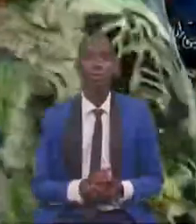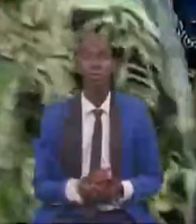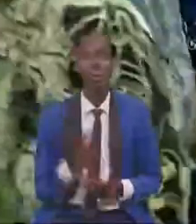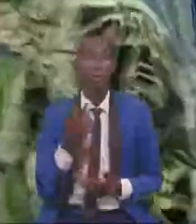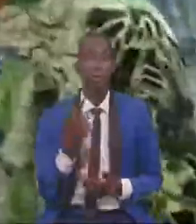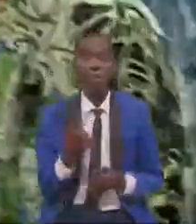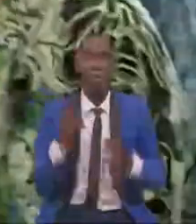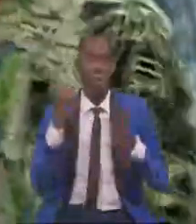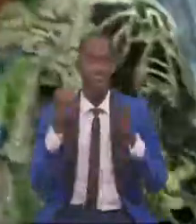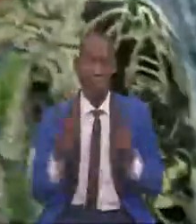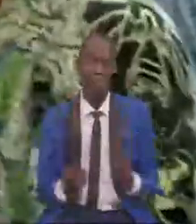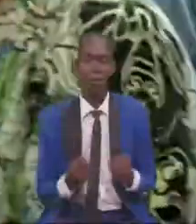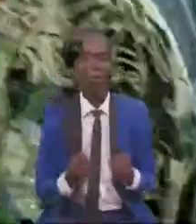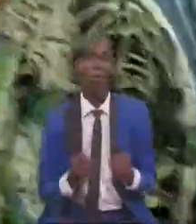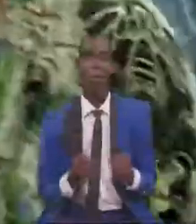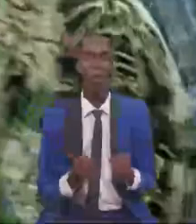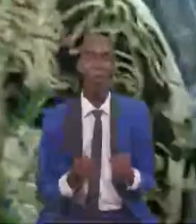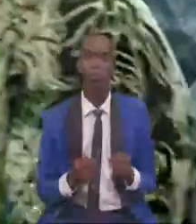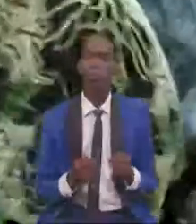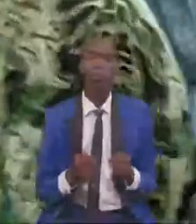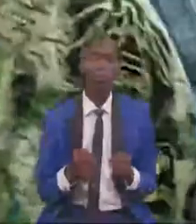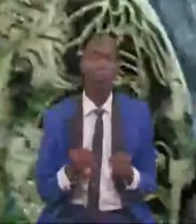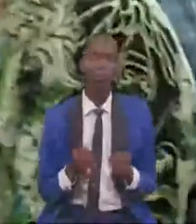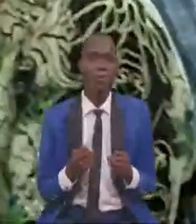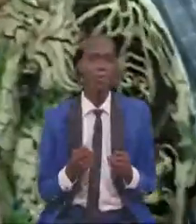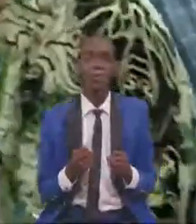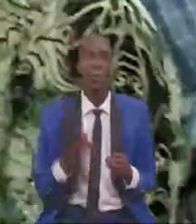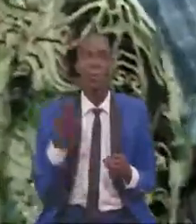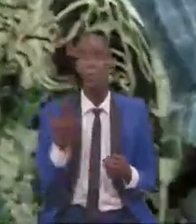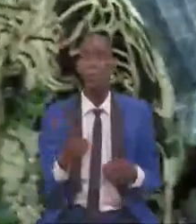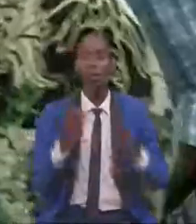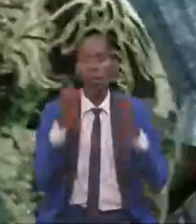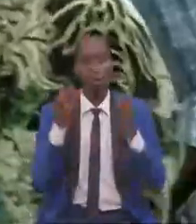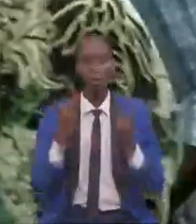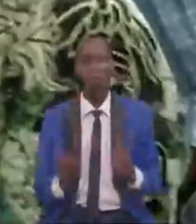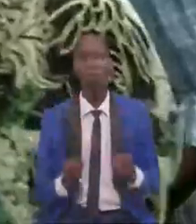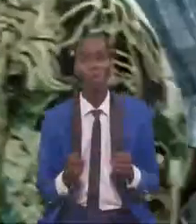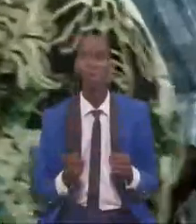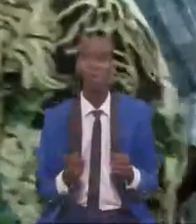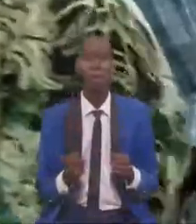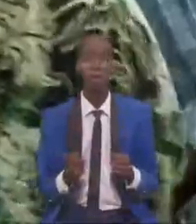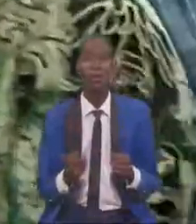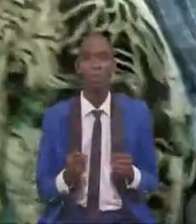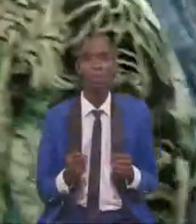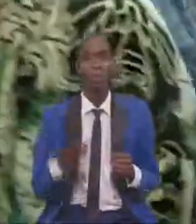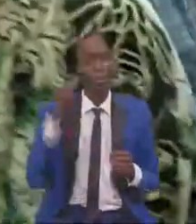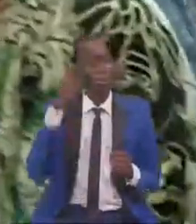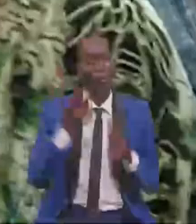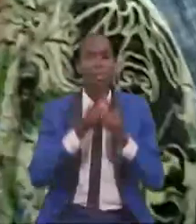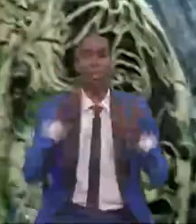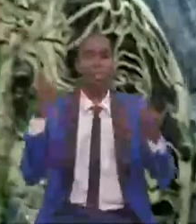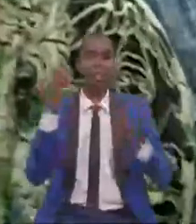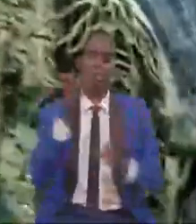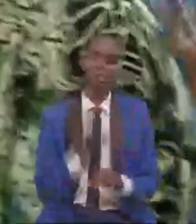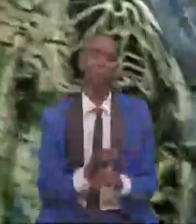autorité, la puissance d'une grande foi, la puissance d'une grande foi.